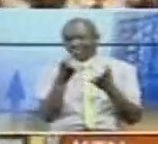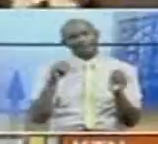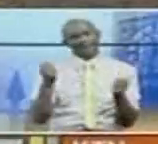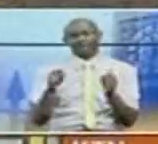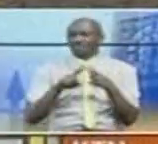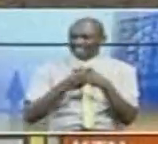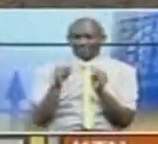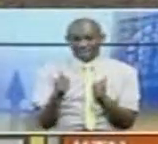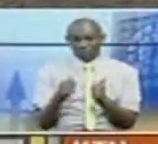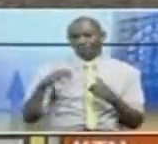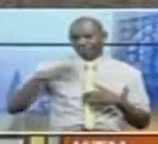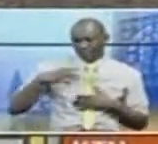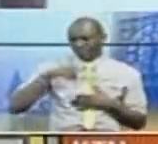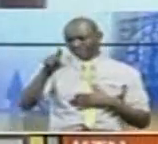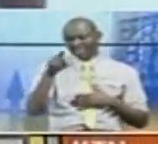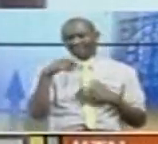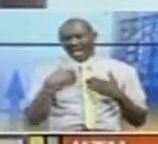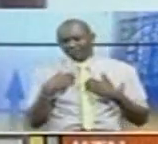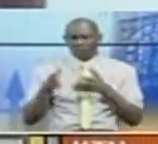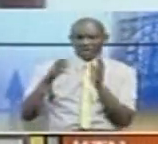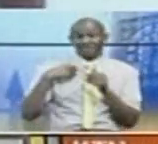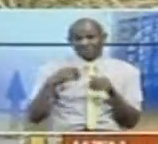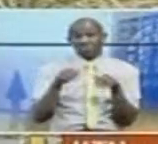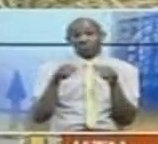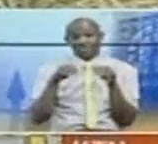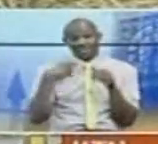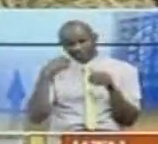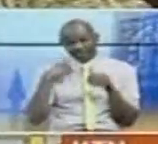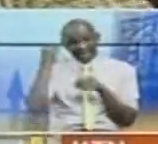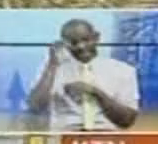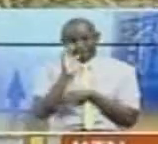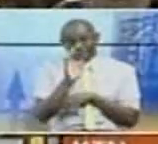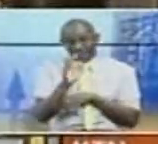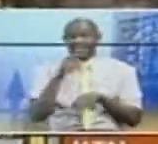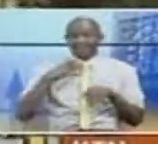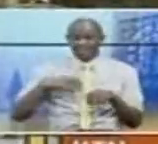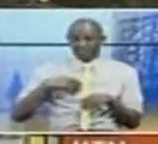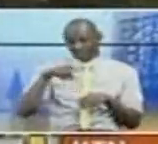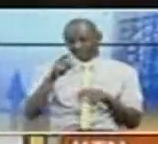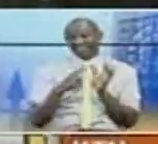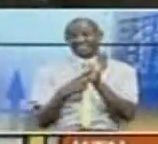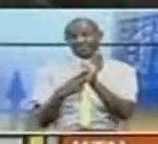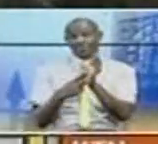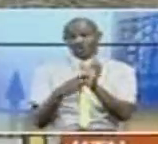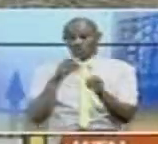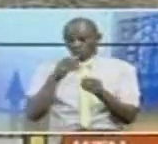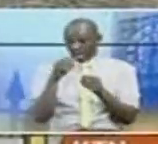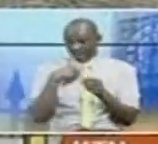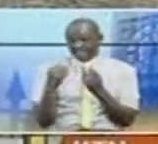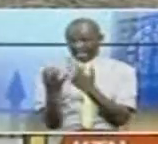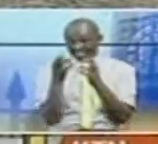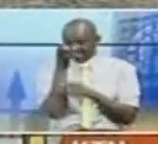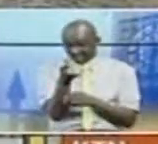nanga. Wenyeji bado hawana namna ila kuwa bunifu. Wanawake kijiji hiki ni mfano kwa kukuza nyasi kwenye